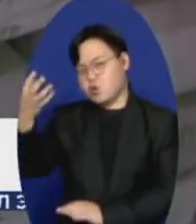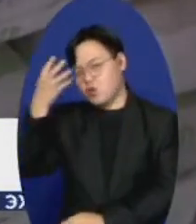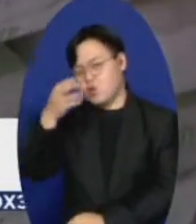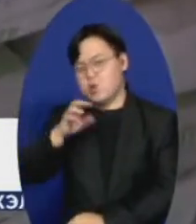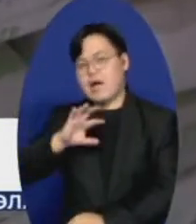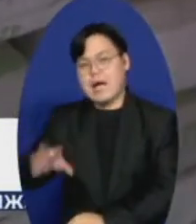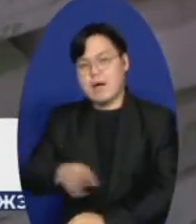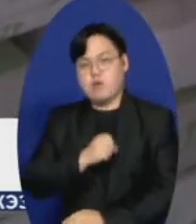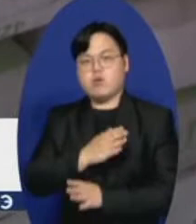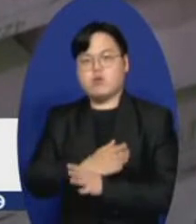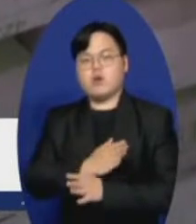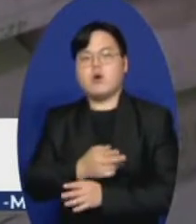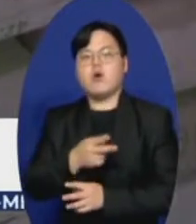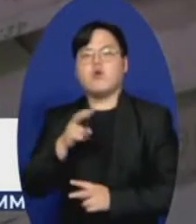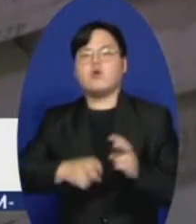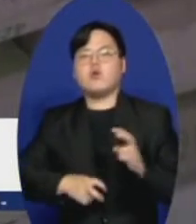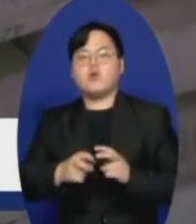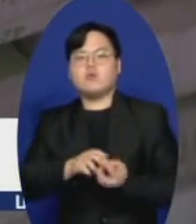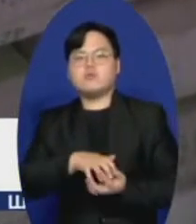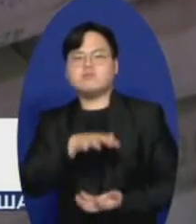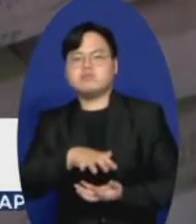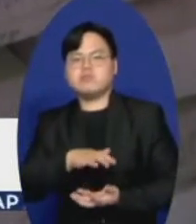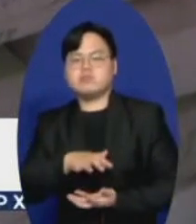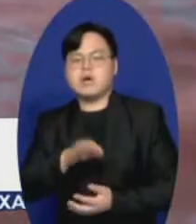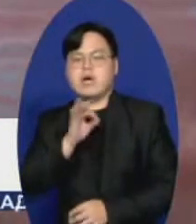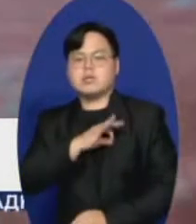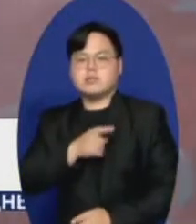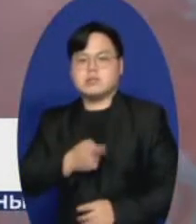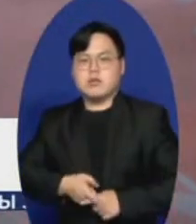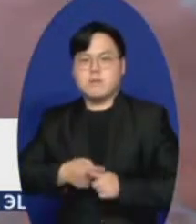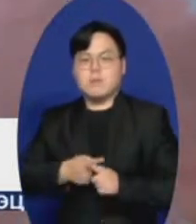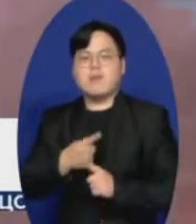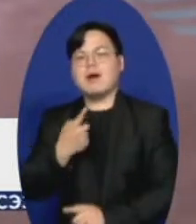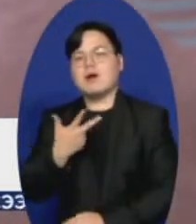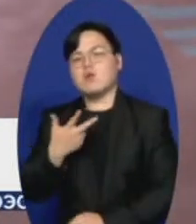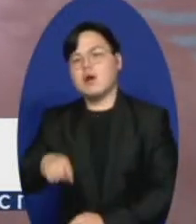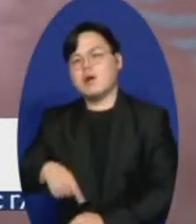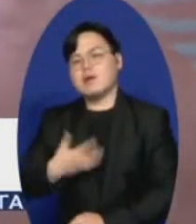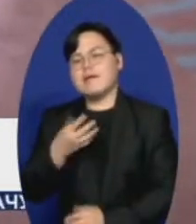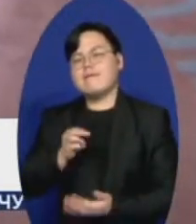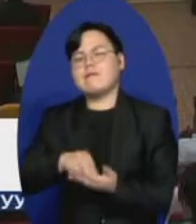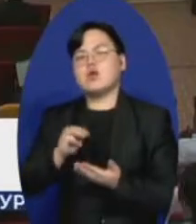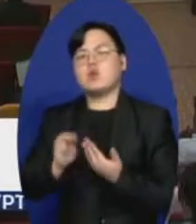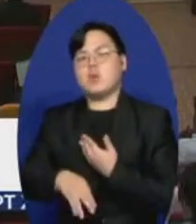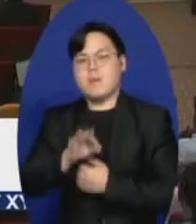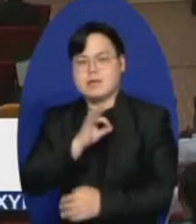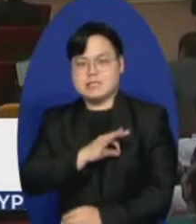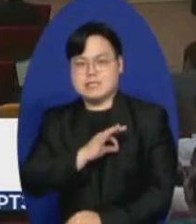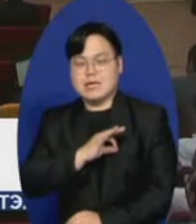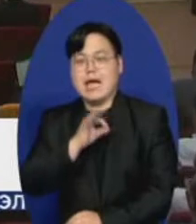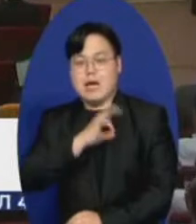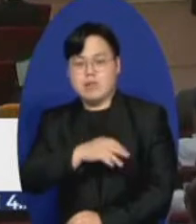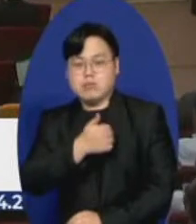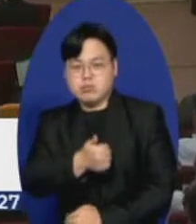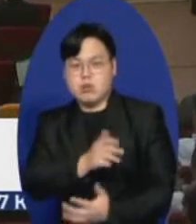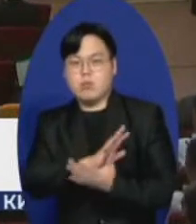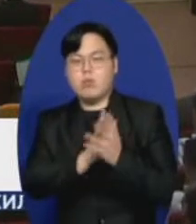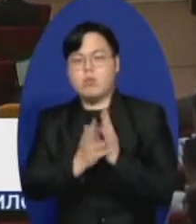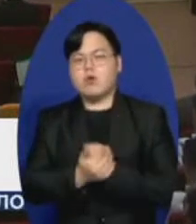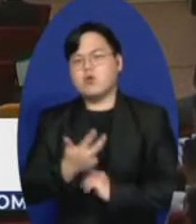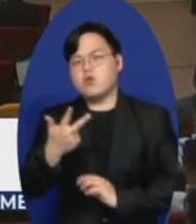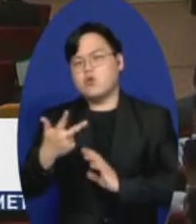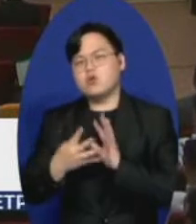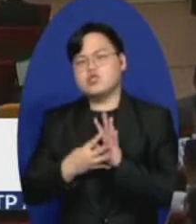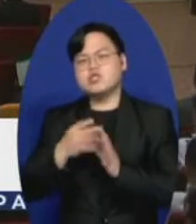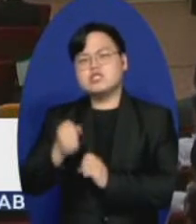авсан. Үүнээс хойш үйлдвэрийн хэмжээ борлуулалт ашиг орлого нэмэгдэж 13.5 тэрбум төгрөгийн ашиг болжээ. Хэдийгээр ашигтай ажиллаж байгаа